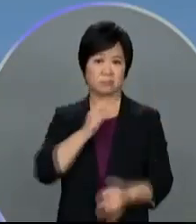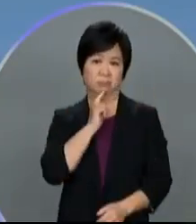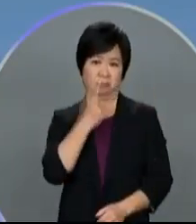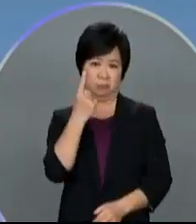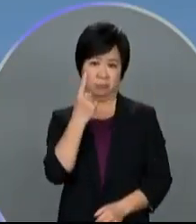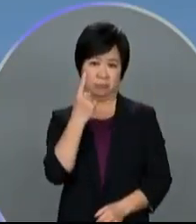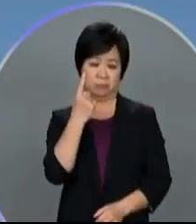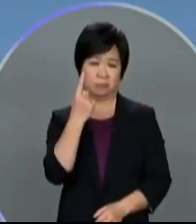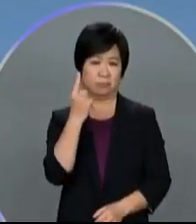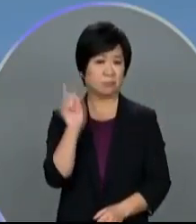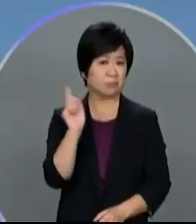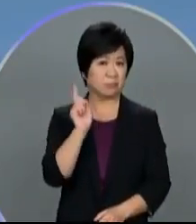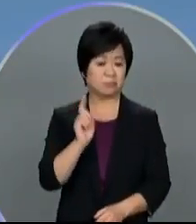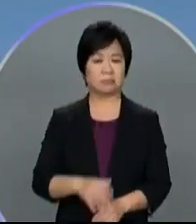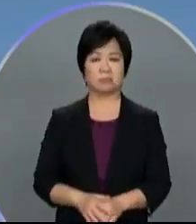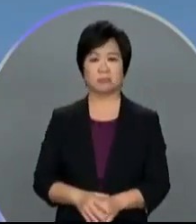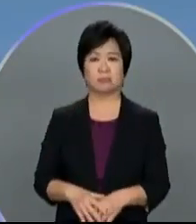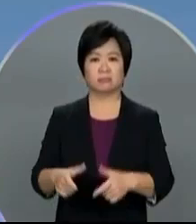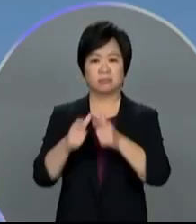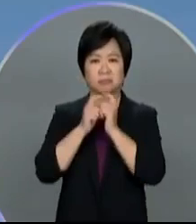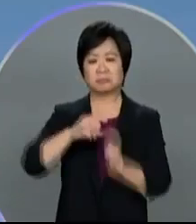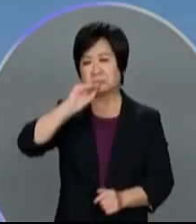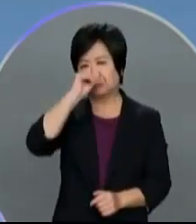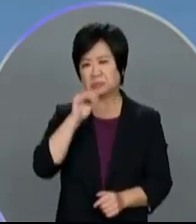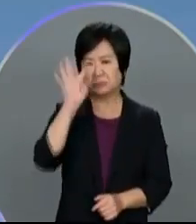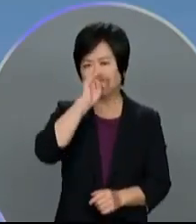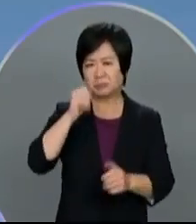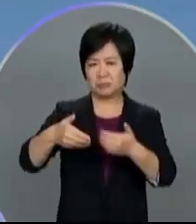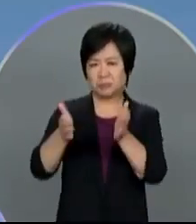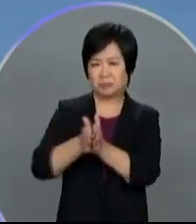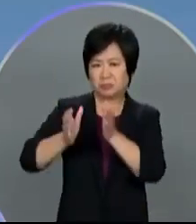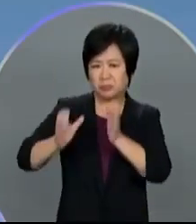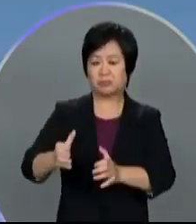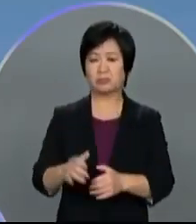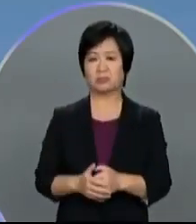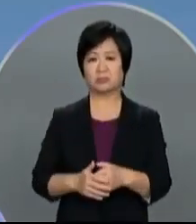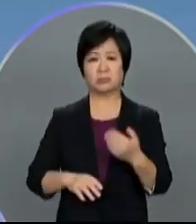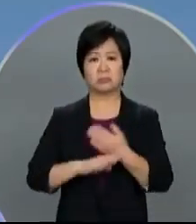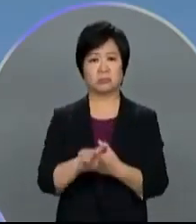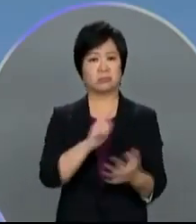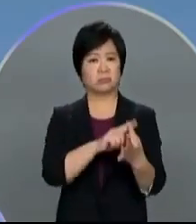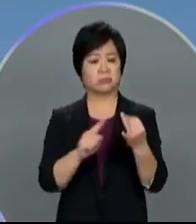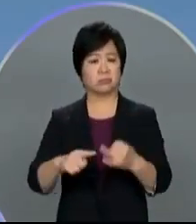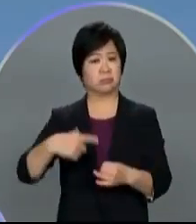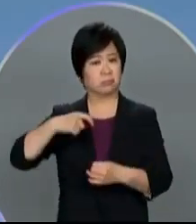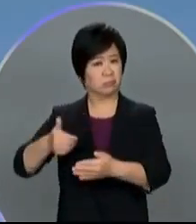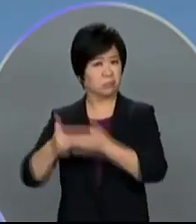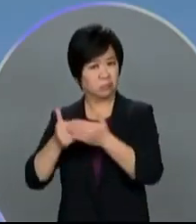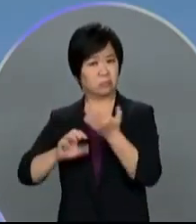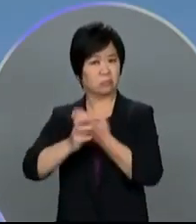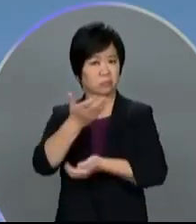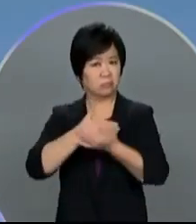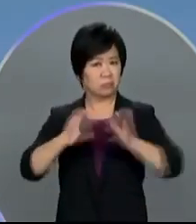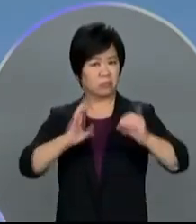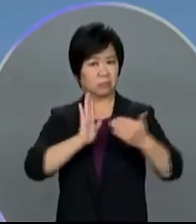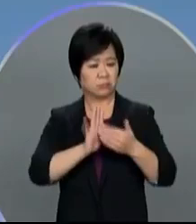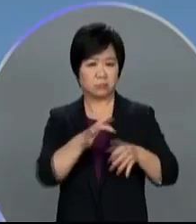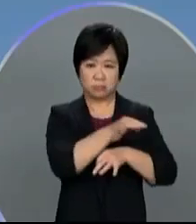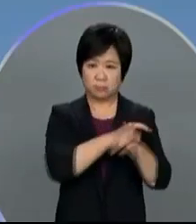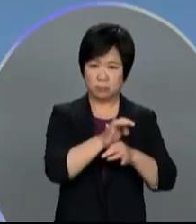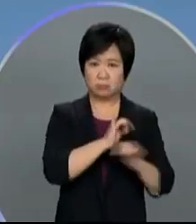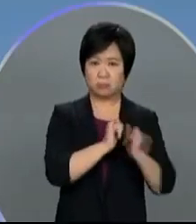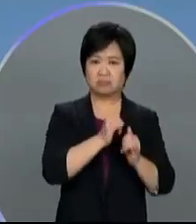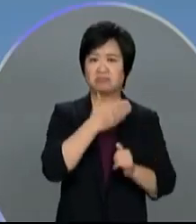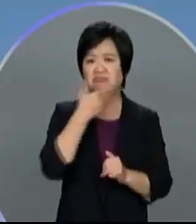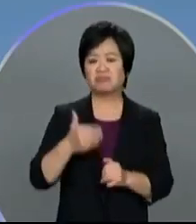政见，就是恢复特征组。国家其他的面向，不管是两岸的、外交的、国防的、经济的、